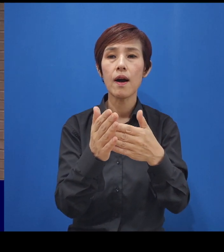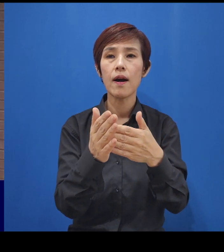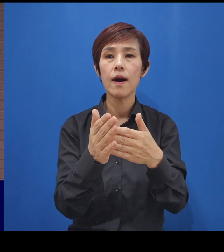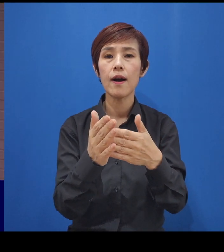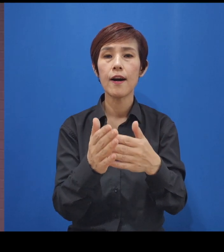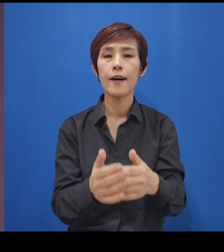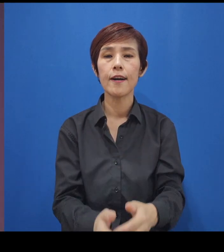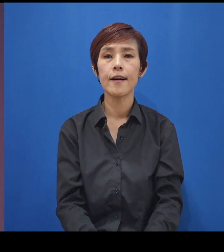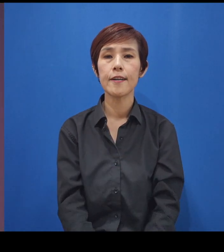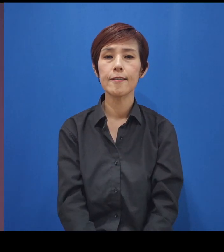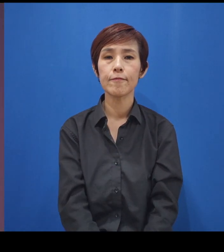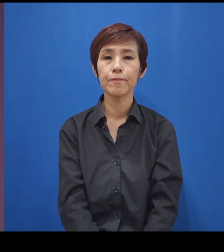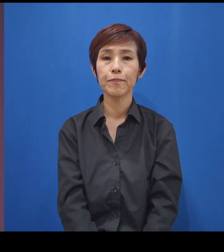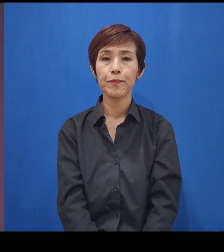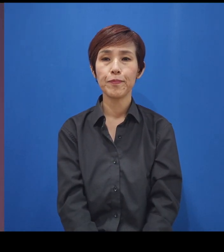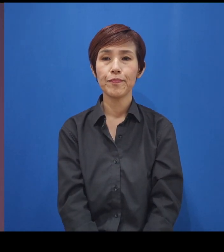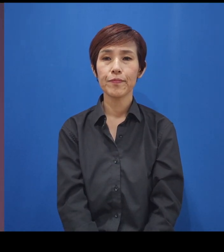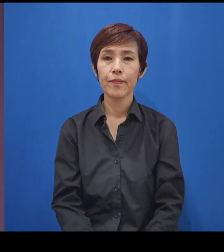무궁하도다.